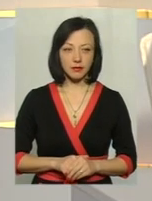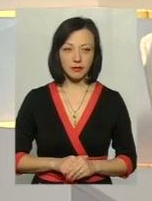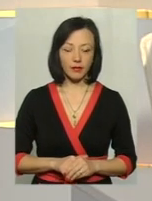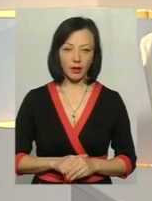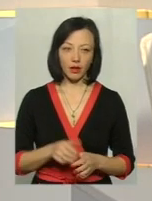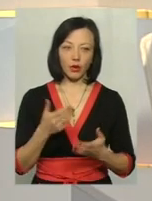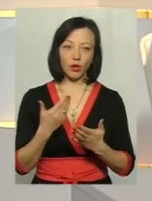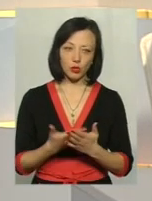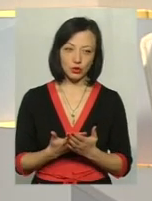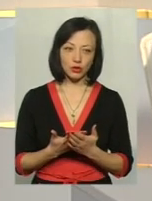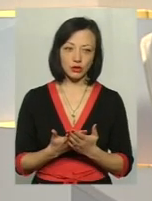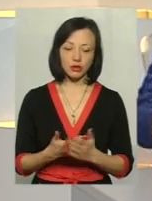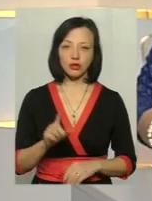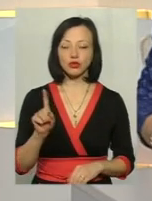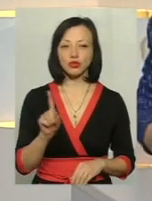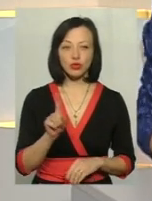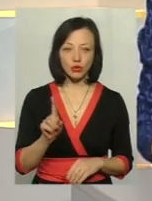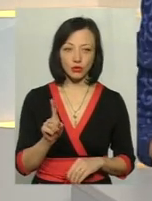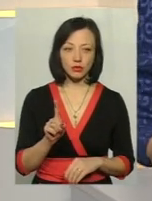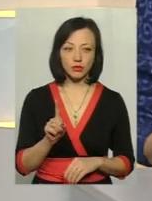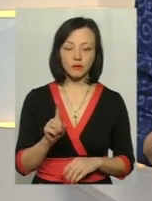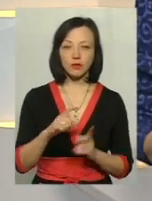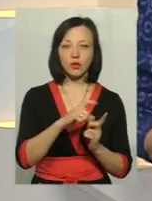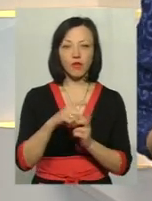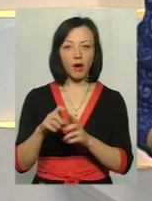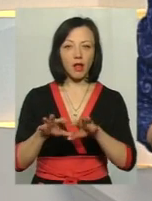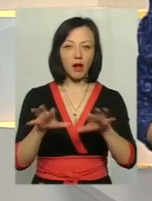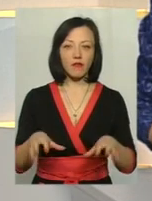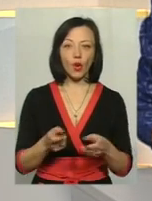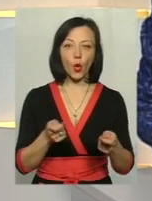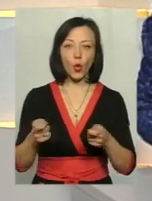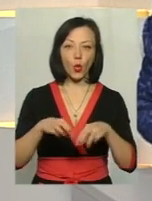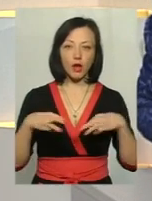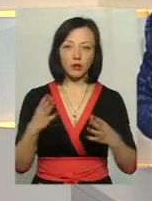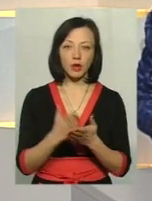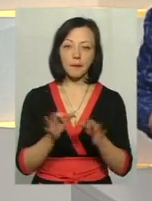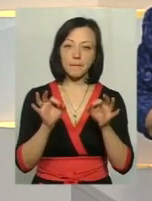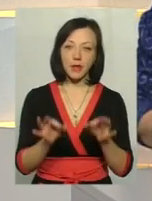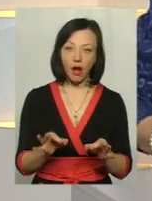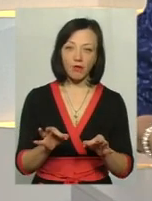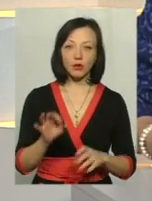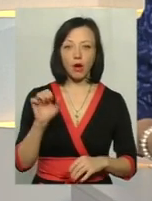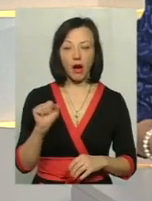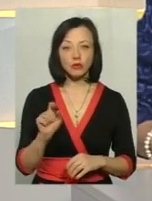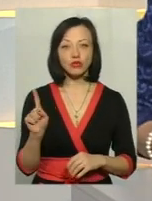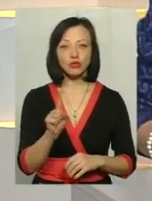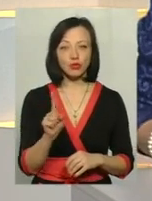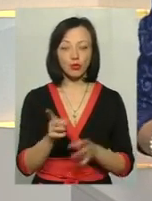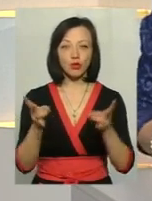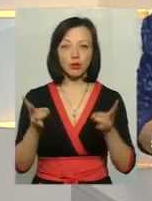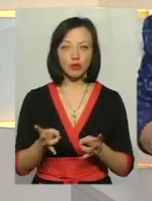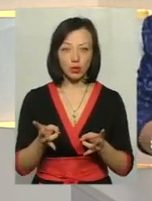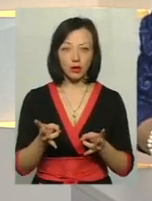Отже, що в словах глави уряду є правдою, а що